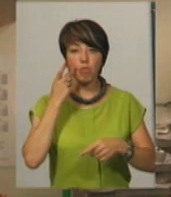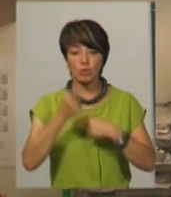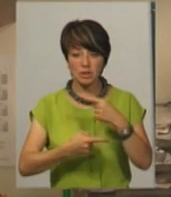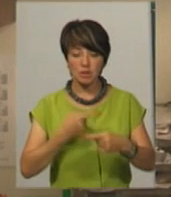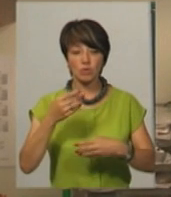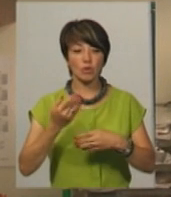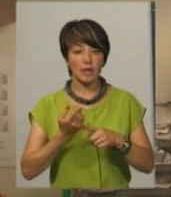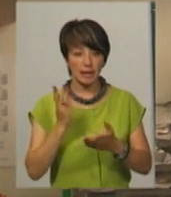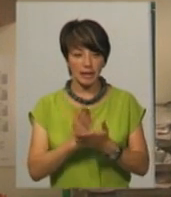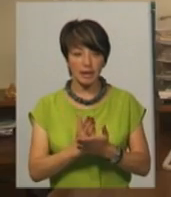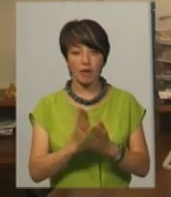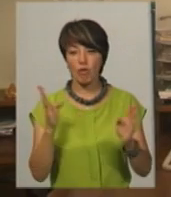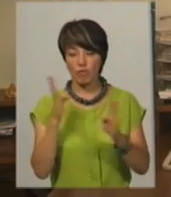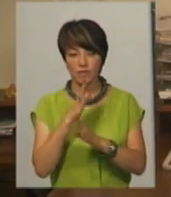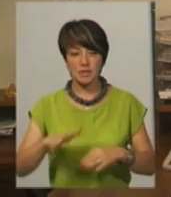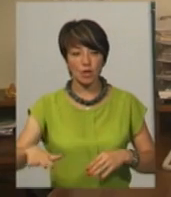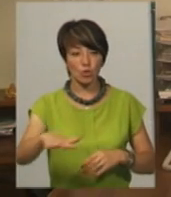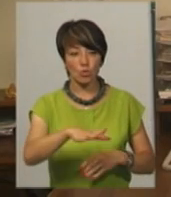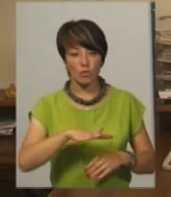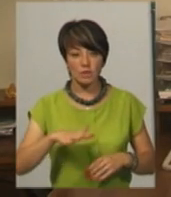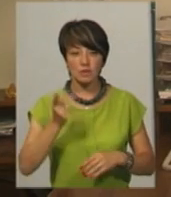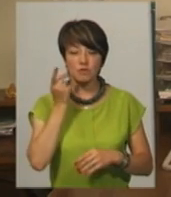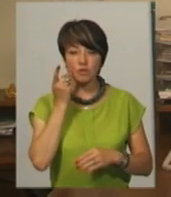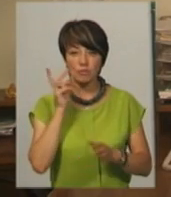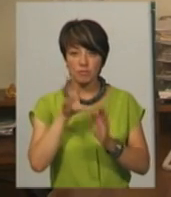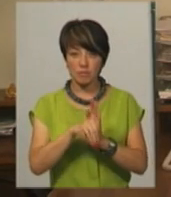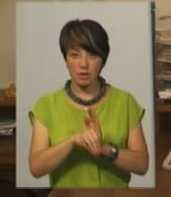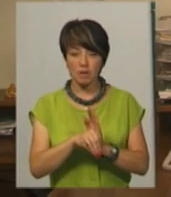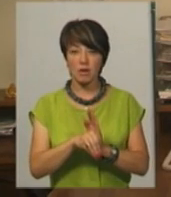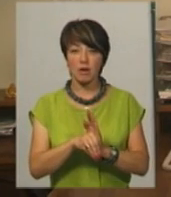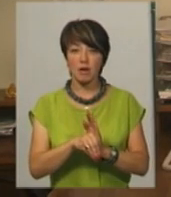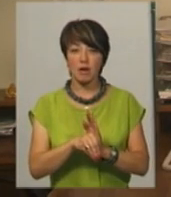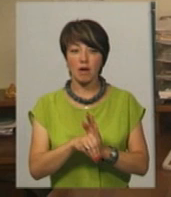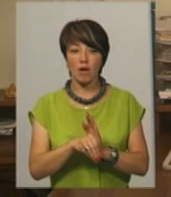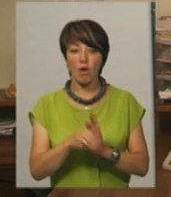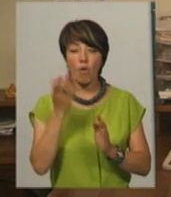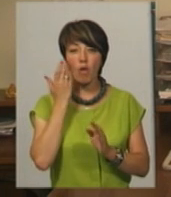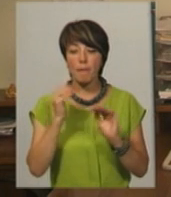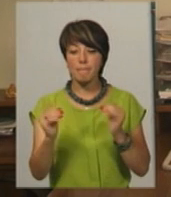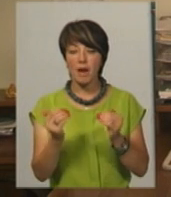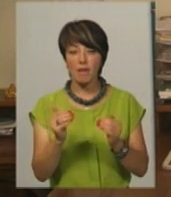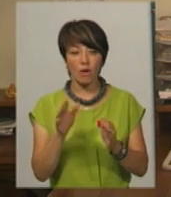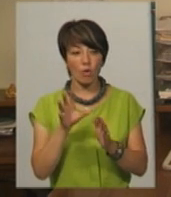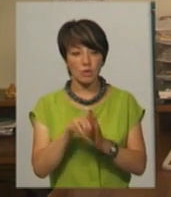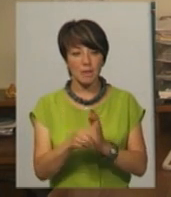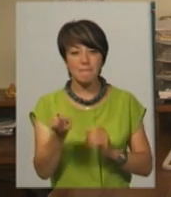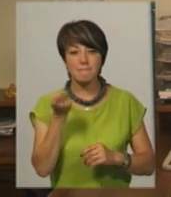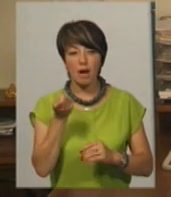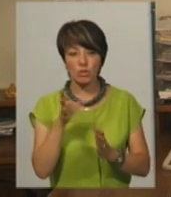циркулює в зовнішньому середовищі. Вони є більш-менш безпечні, коли вони в малих концентраціях,